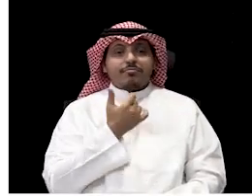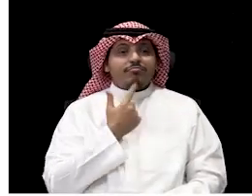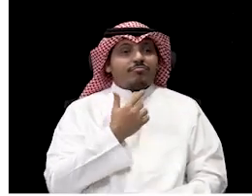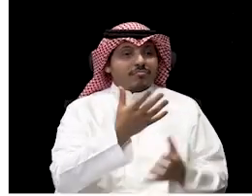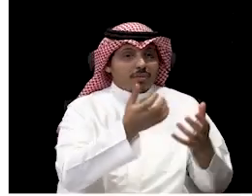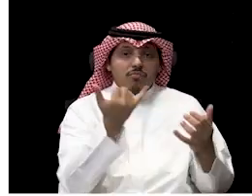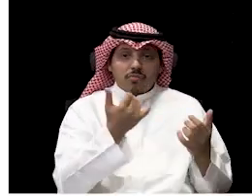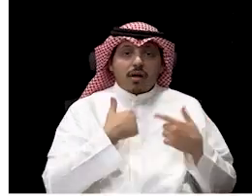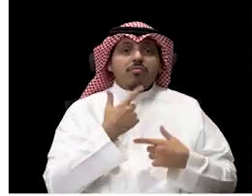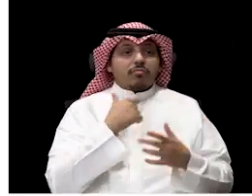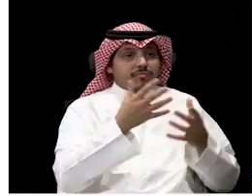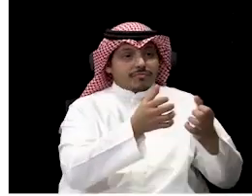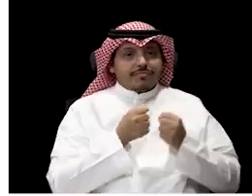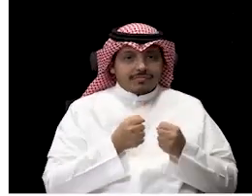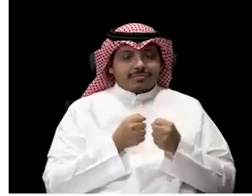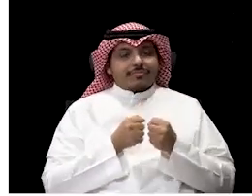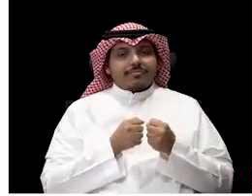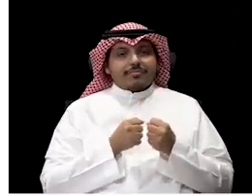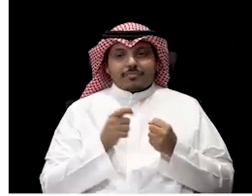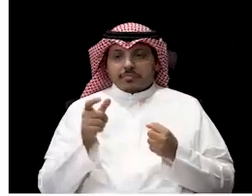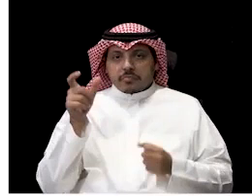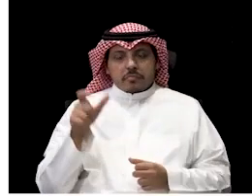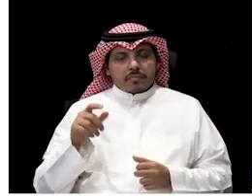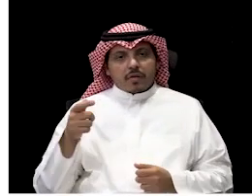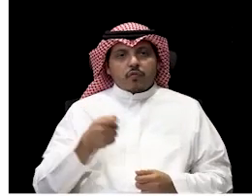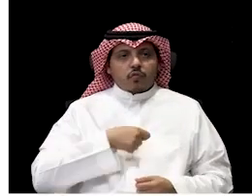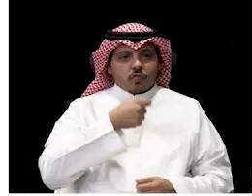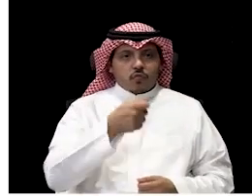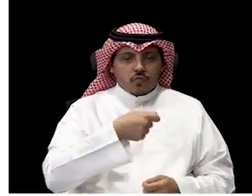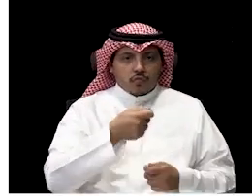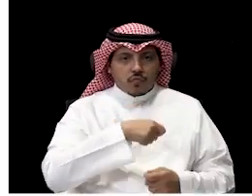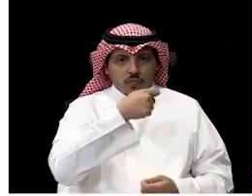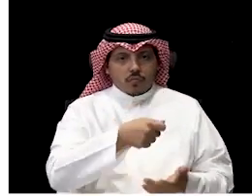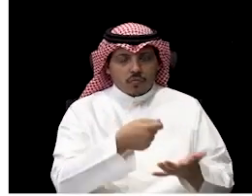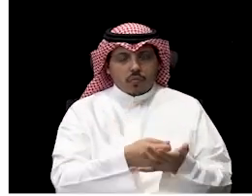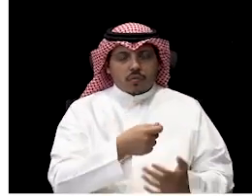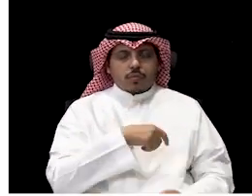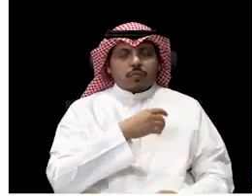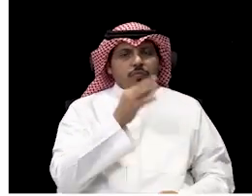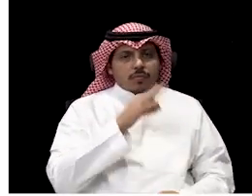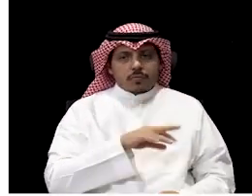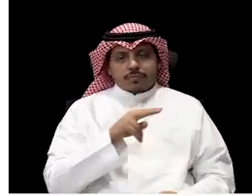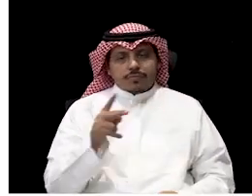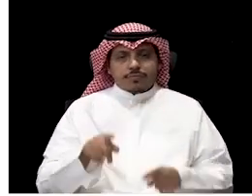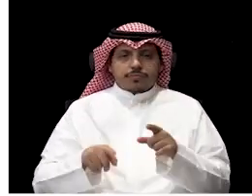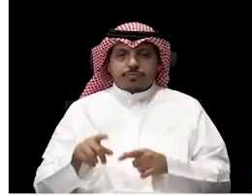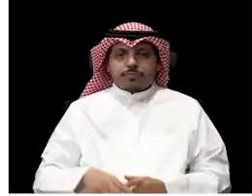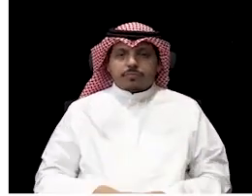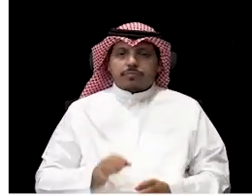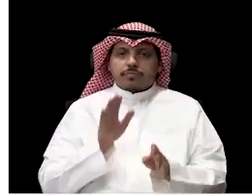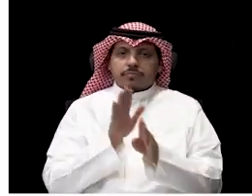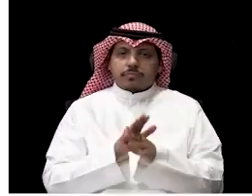المادية، توفير فرص عمل لأفراد المجتمع، رفع مستويات الاقتصاد الوطني، دعم